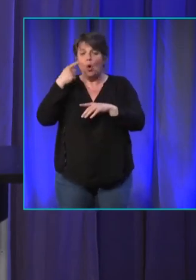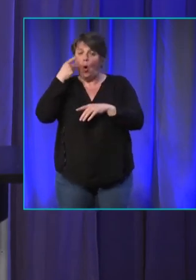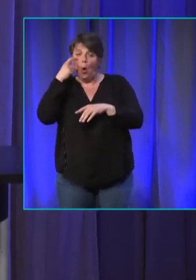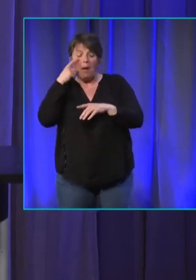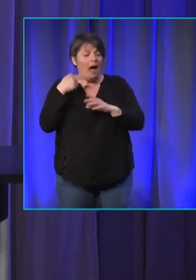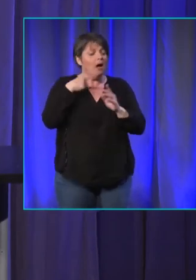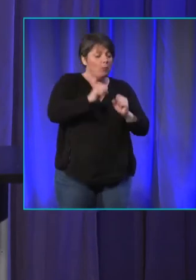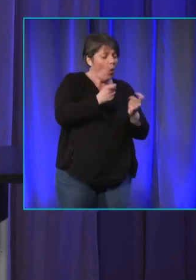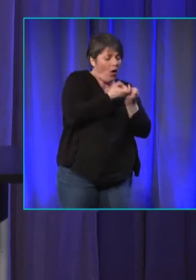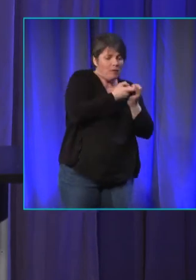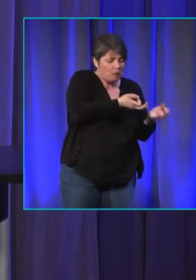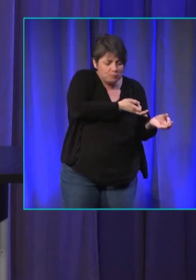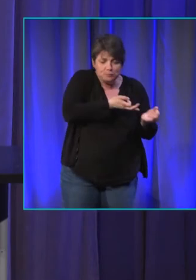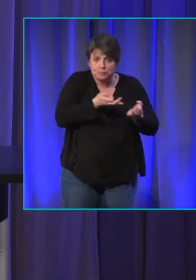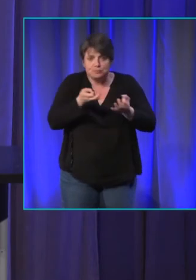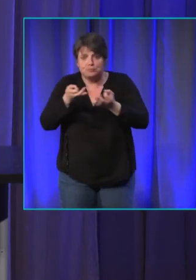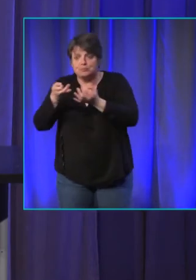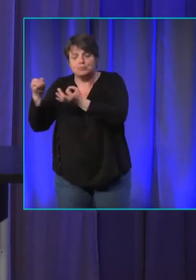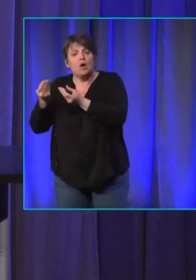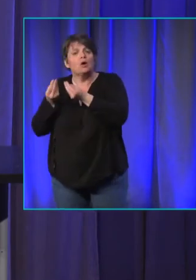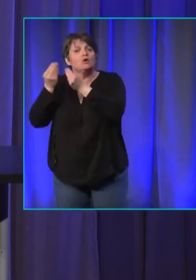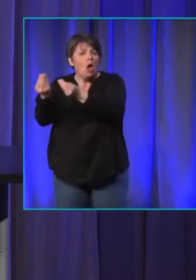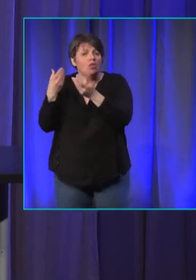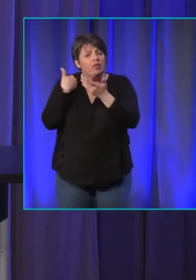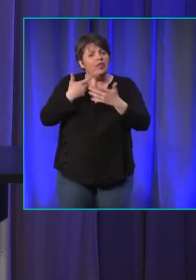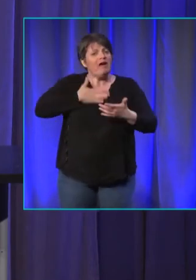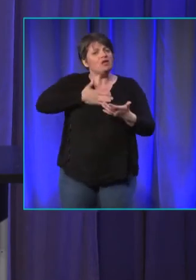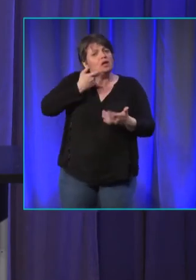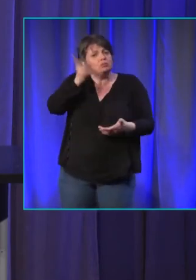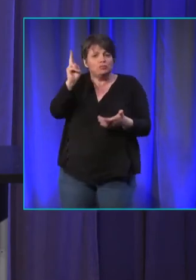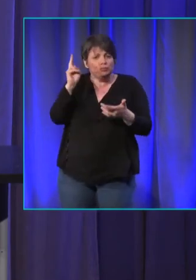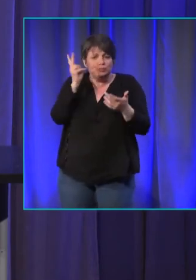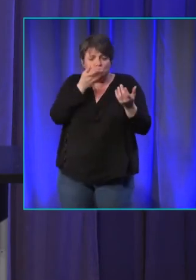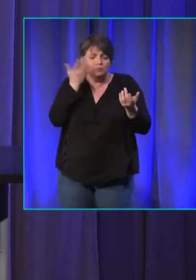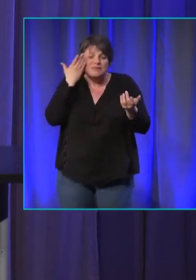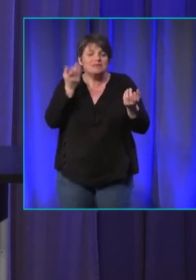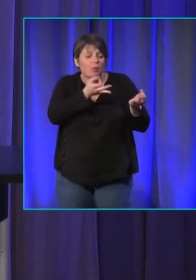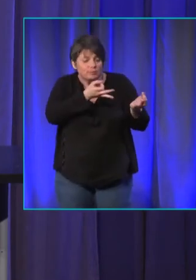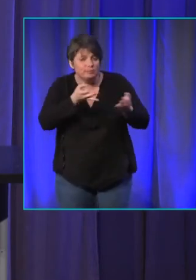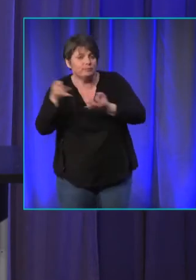va induire autant de bénéfices sur le développement de la filière aérobie. Alors certes, hein,